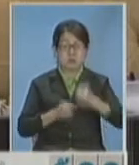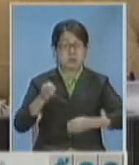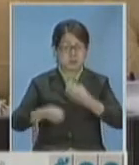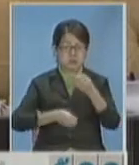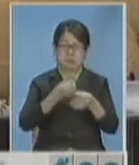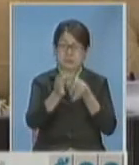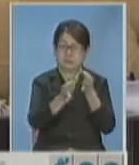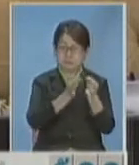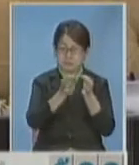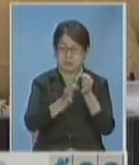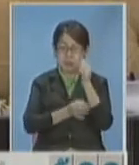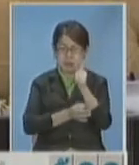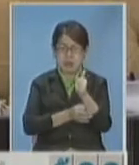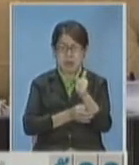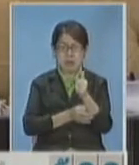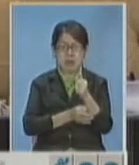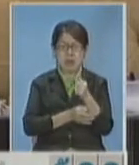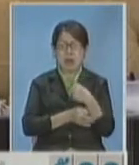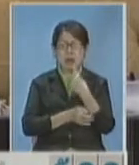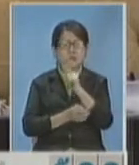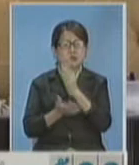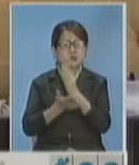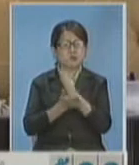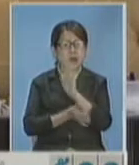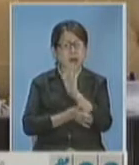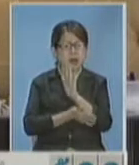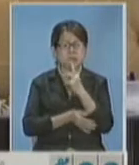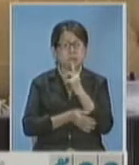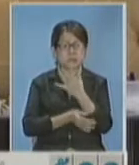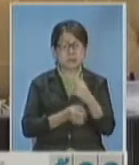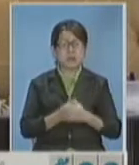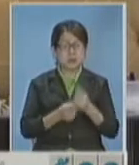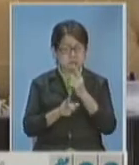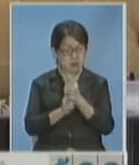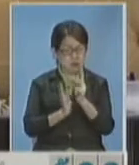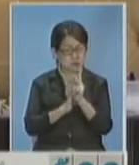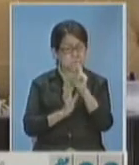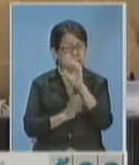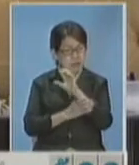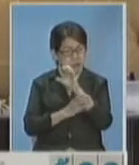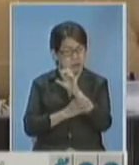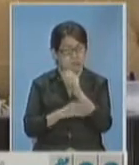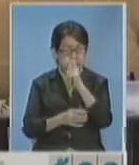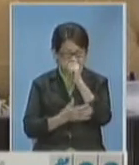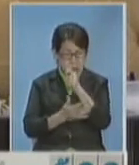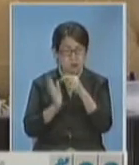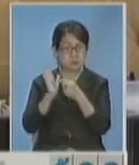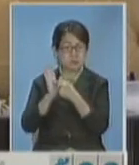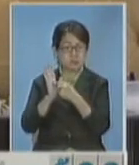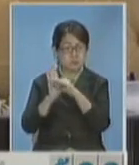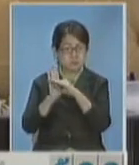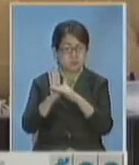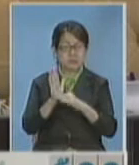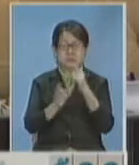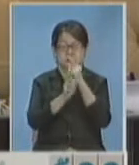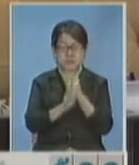ายนะครับไม่มีใครไปปิดกั้นท่านหรอกครับแต่การอภิปรายต้องยึดข้อบังคับมันมีข้อบังคับของการอภิปร